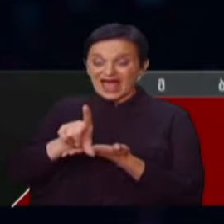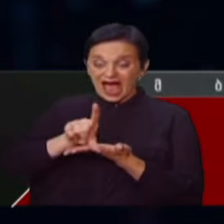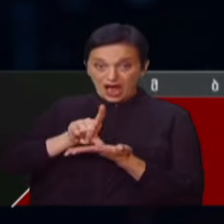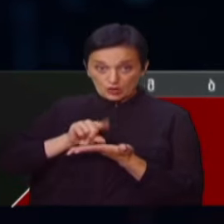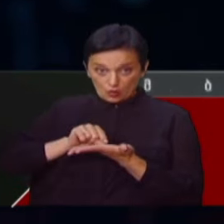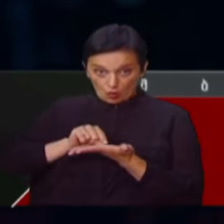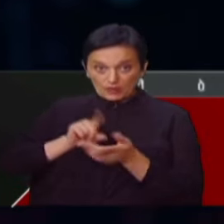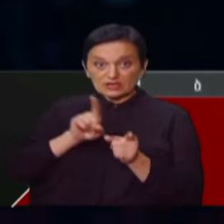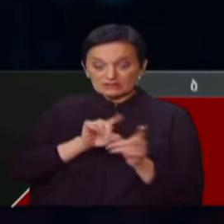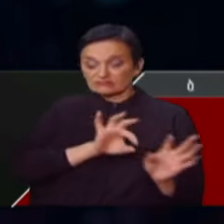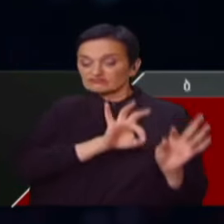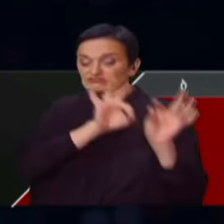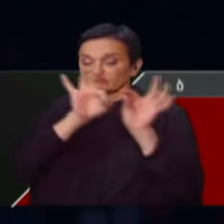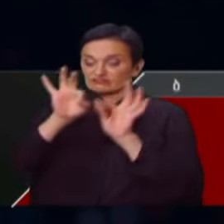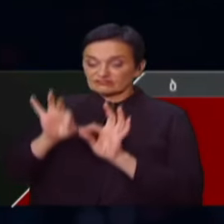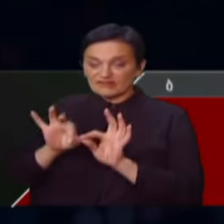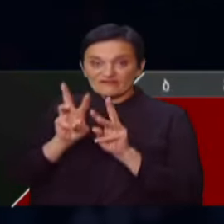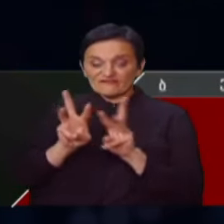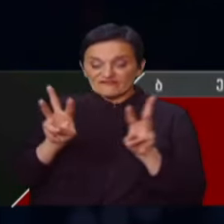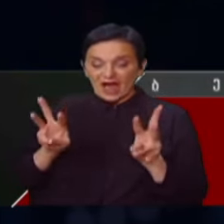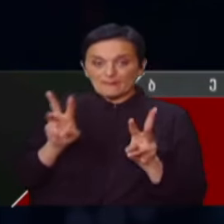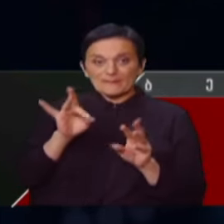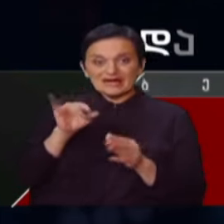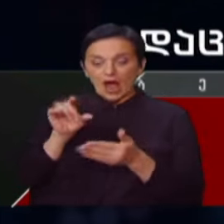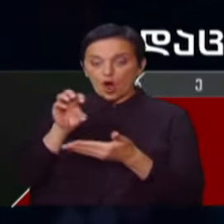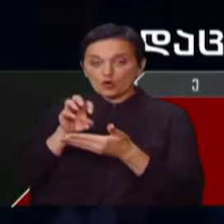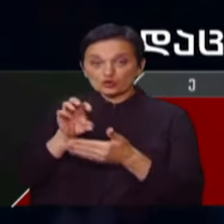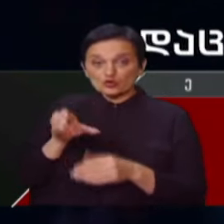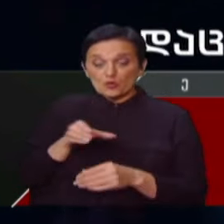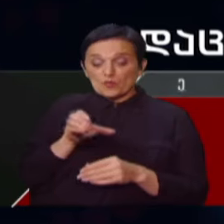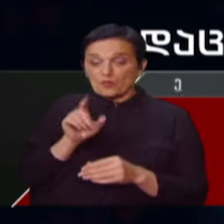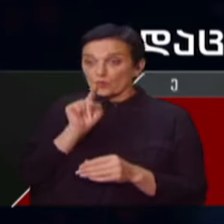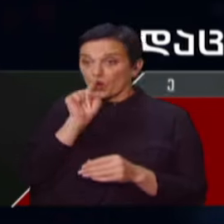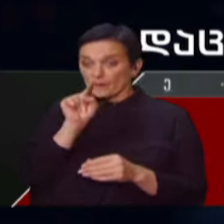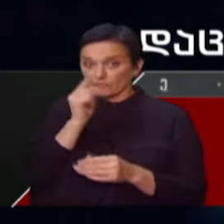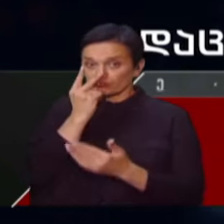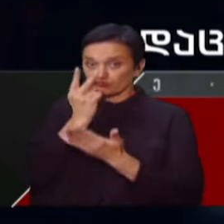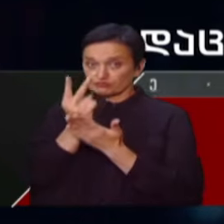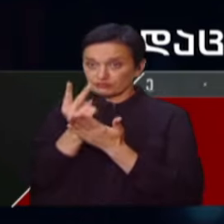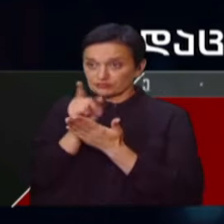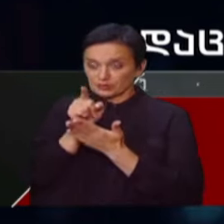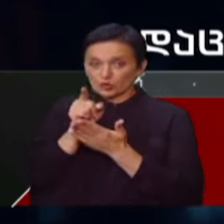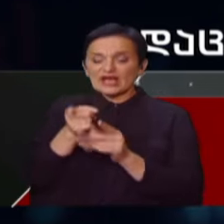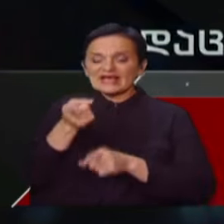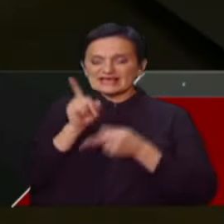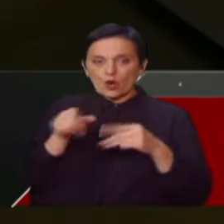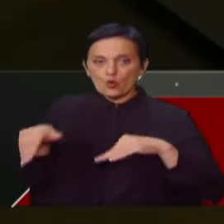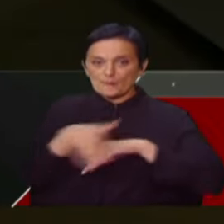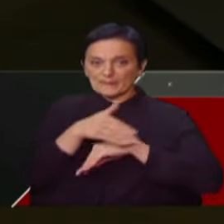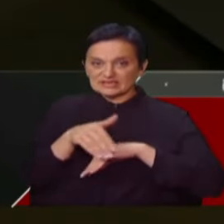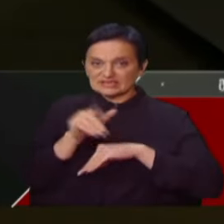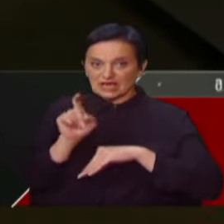ისე გადაიტანეთ მეილიდან ვებ-ბრაუზერში. მიიტანეთ მაუსი ბმულთან, სადაც გამოჩნდება ბმულის რეალური